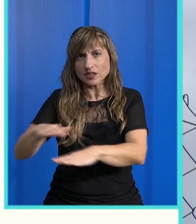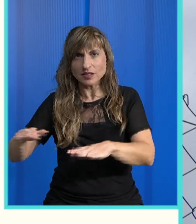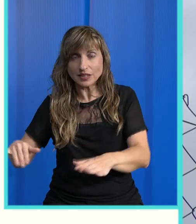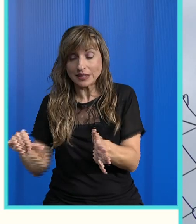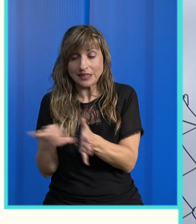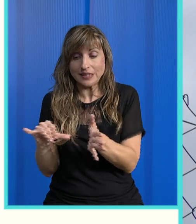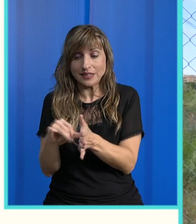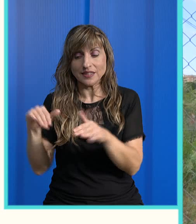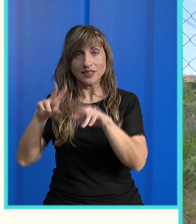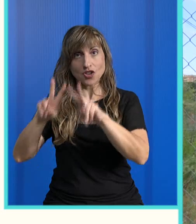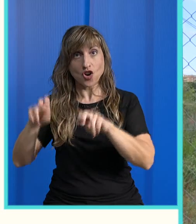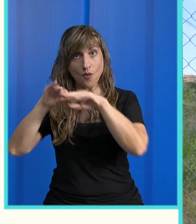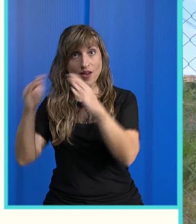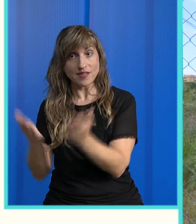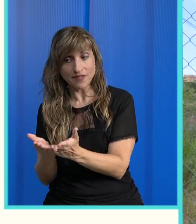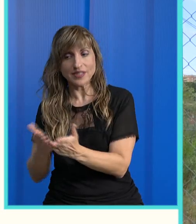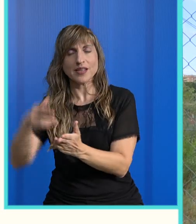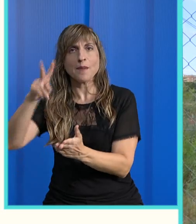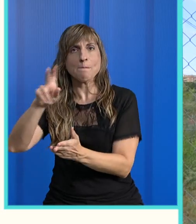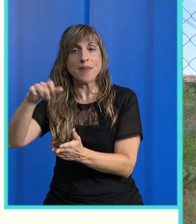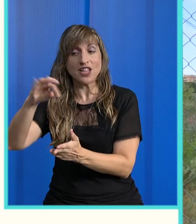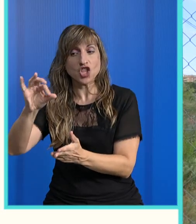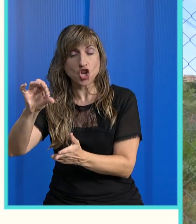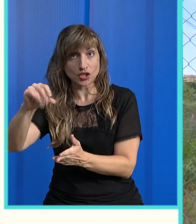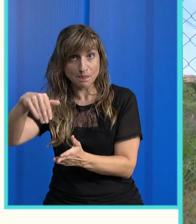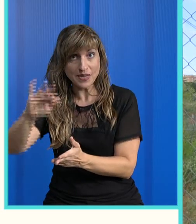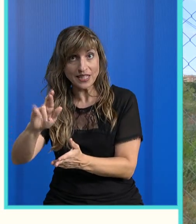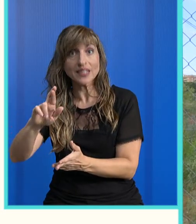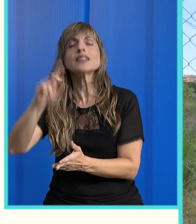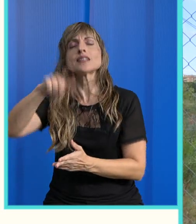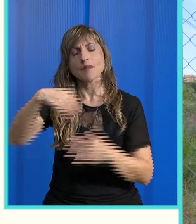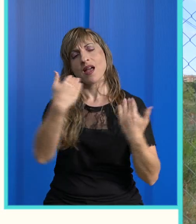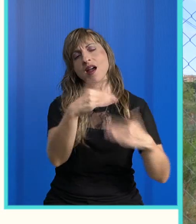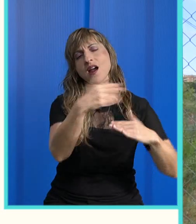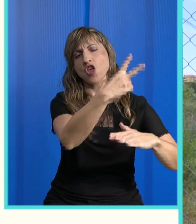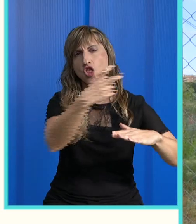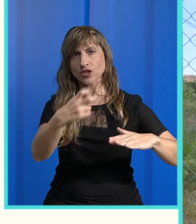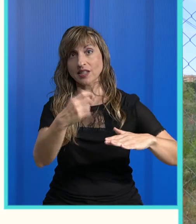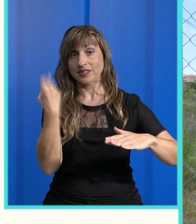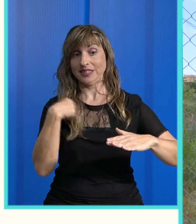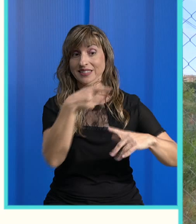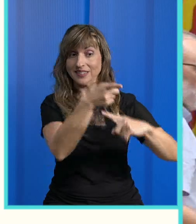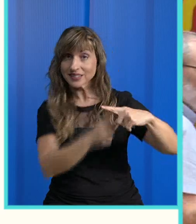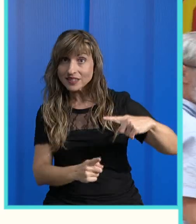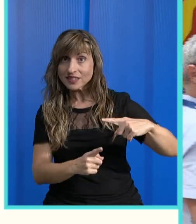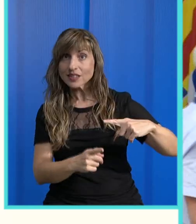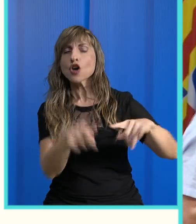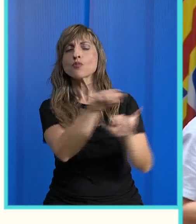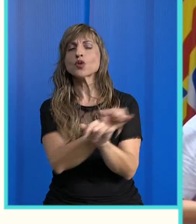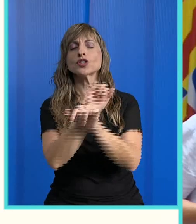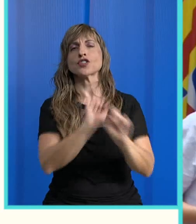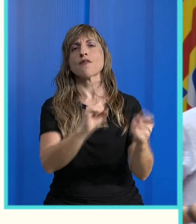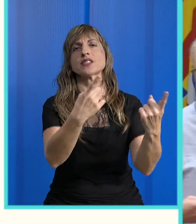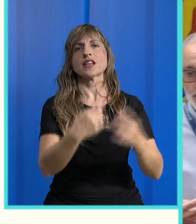edifici de l'escola Ventos Mir i una promoció de 200 habitatges un centenar dels quals de protecció oficial. Les obres també